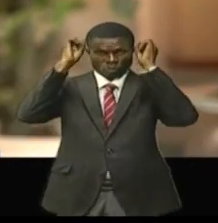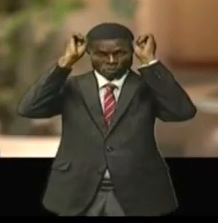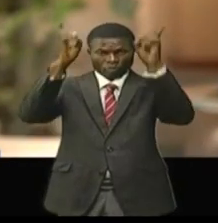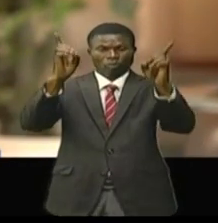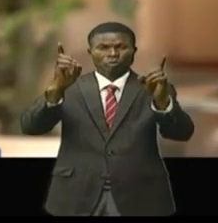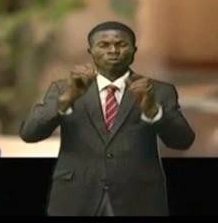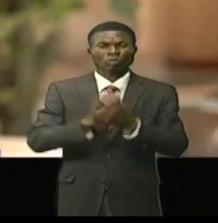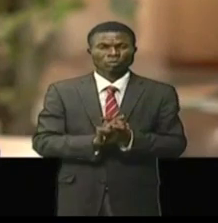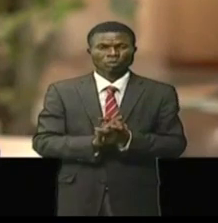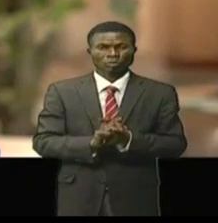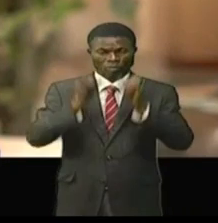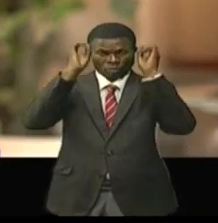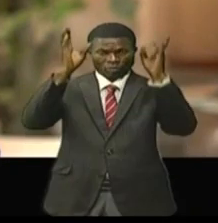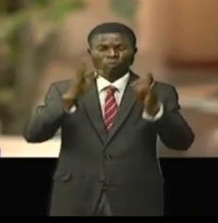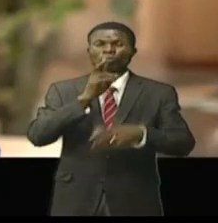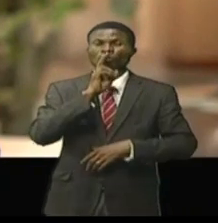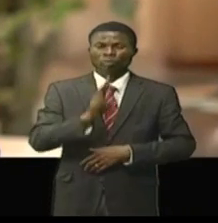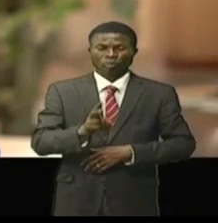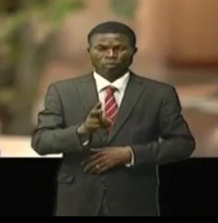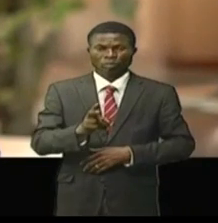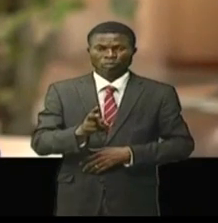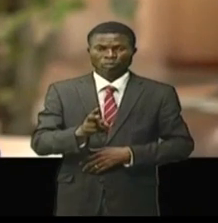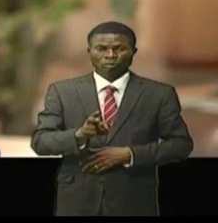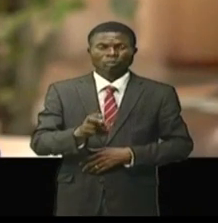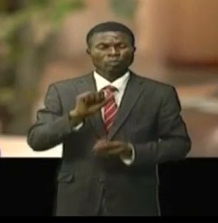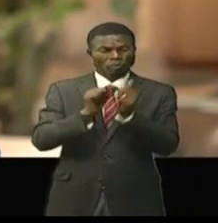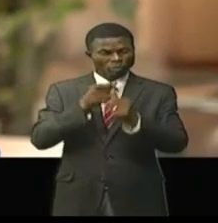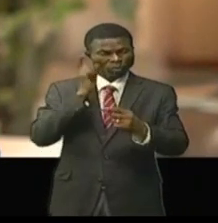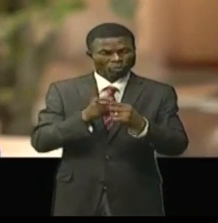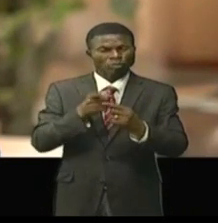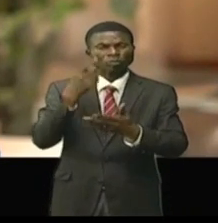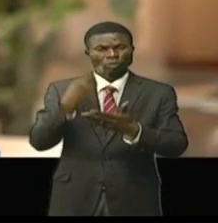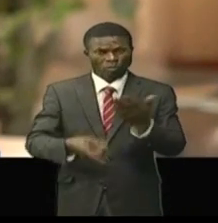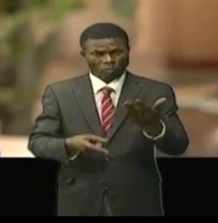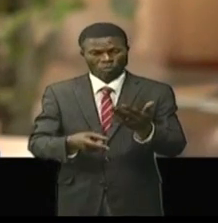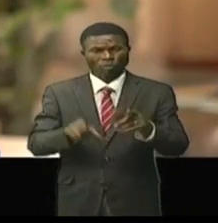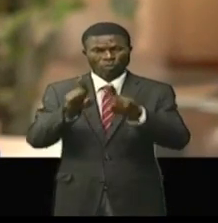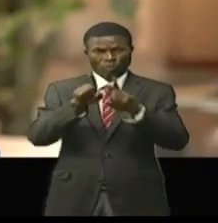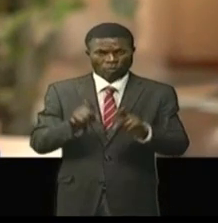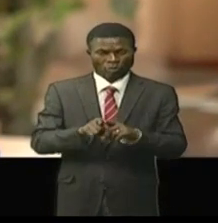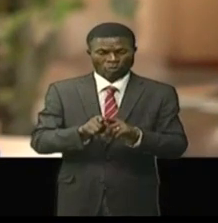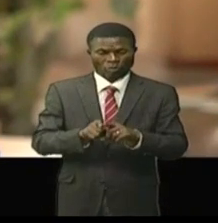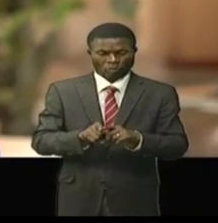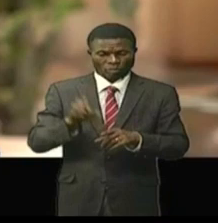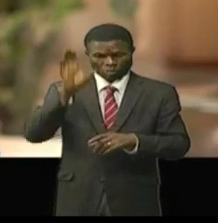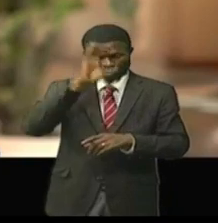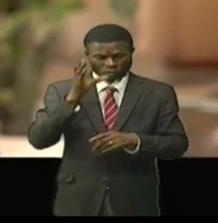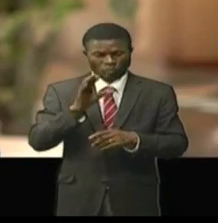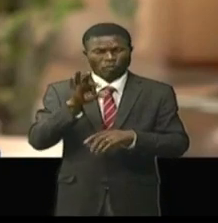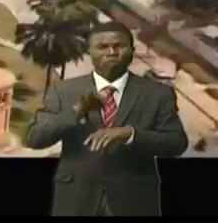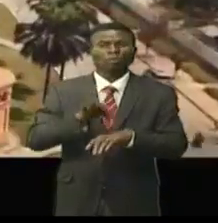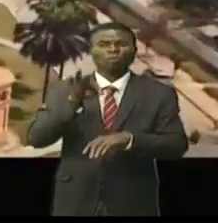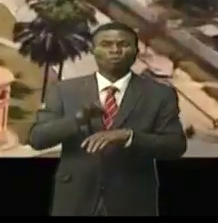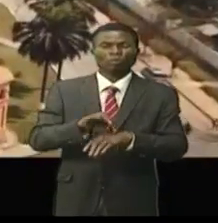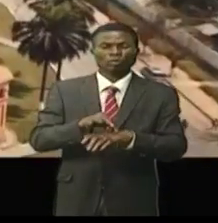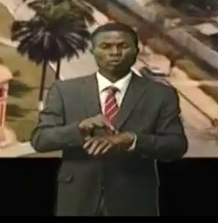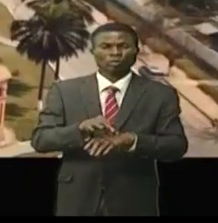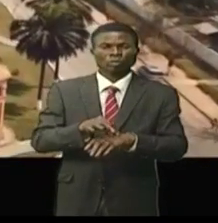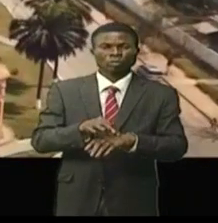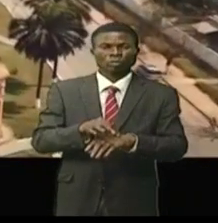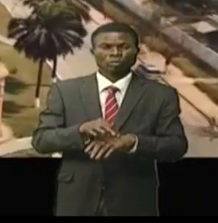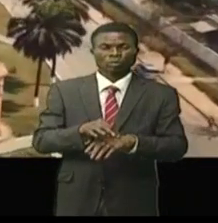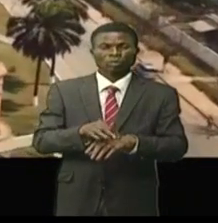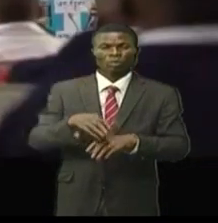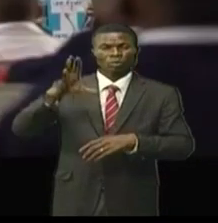éducatif, voir les lacunes et également cerner les opportunités. Rappelons que